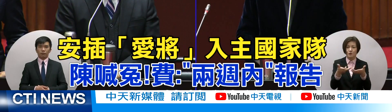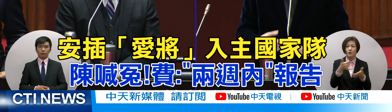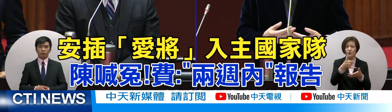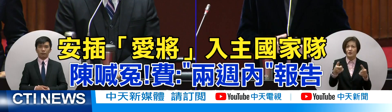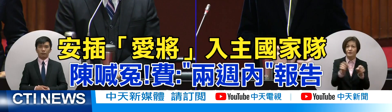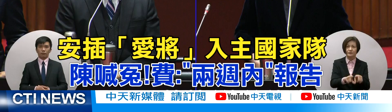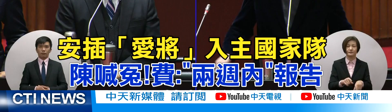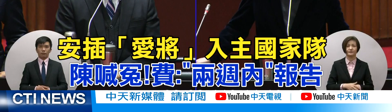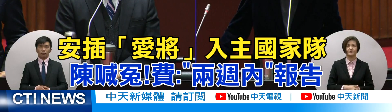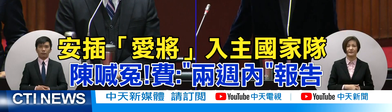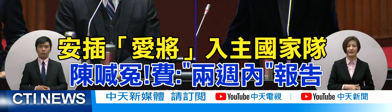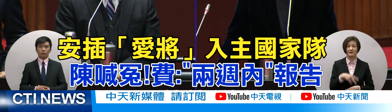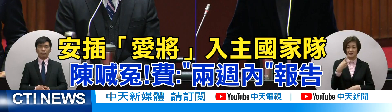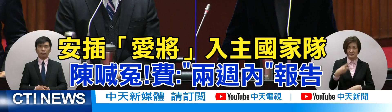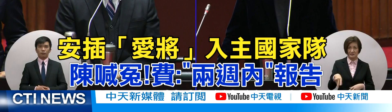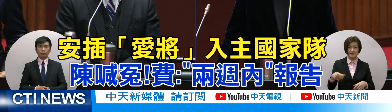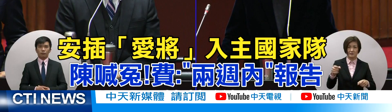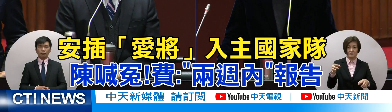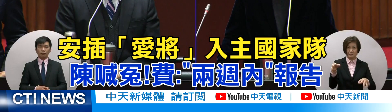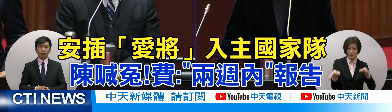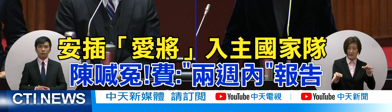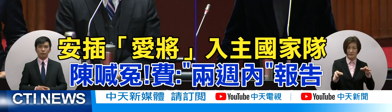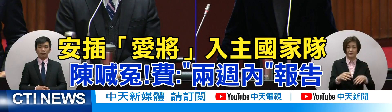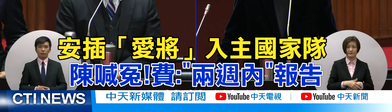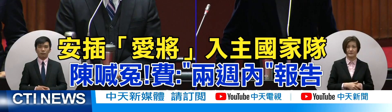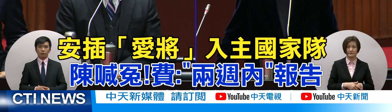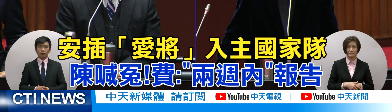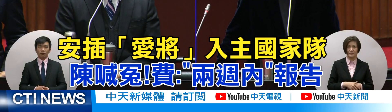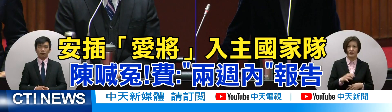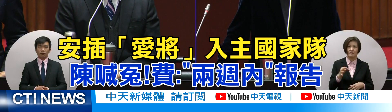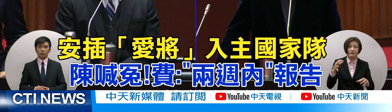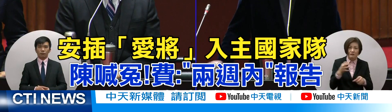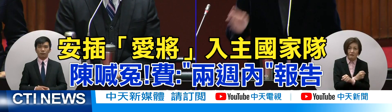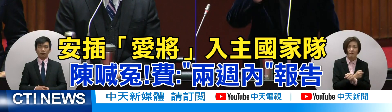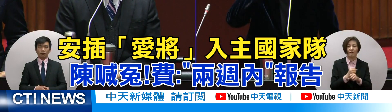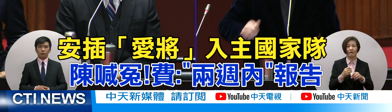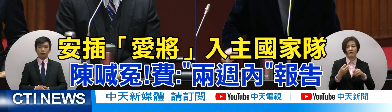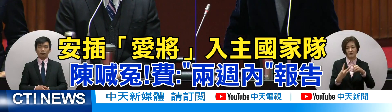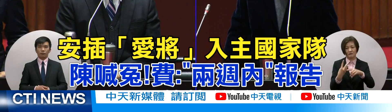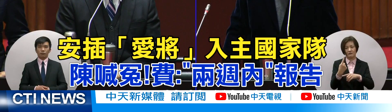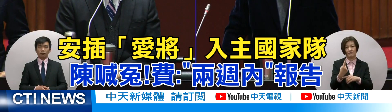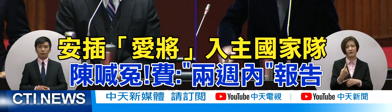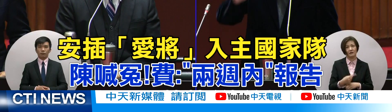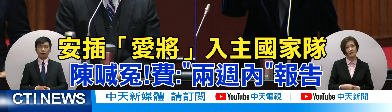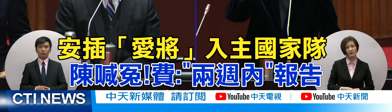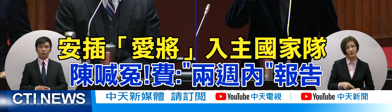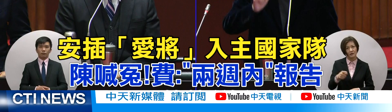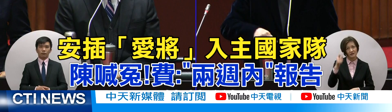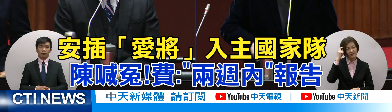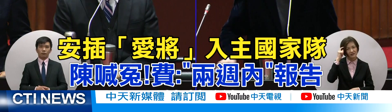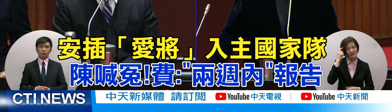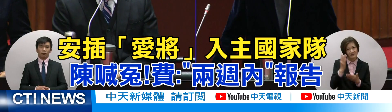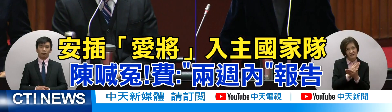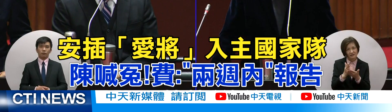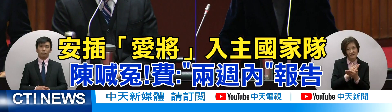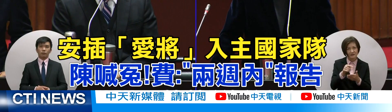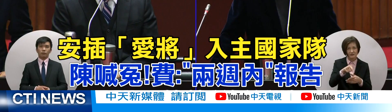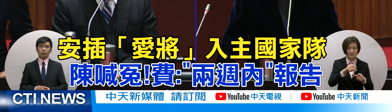呢，到2019年亏损了资本额的1/3，你说这样子的公司该不